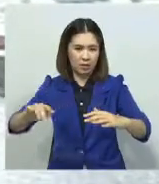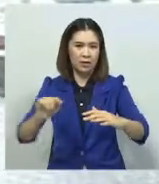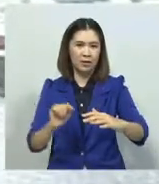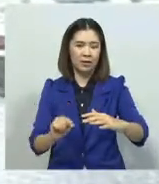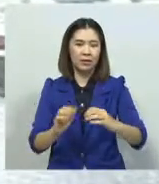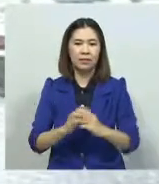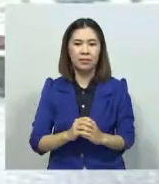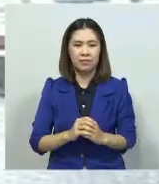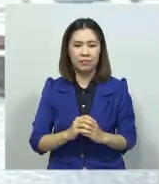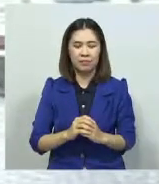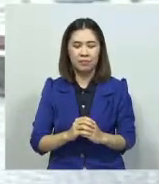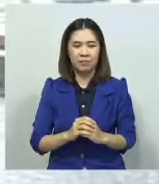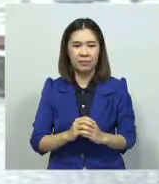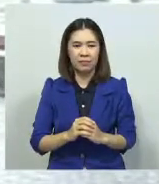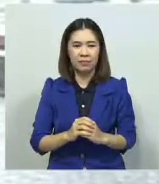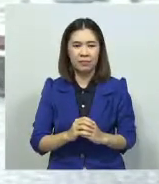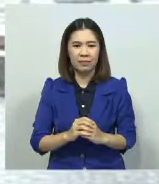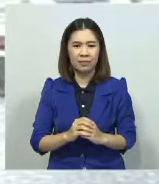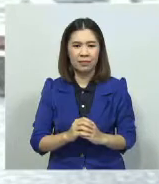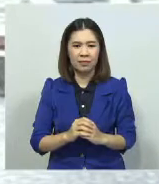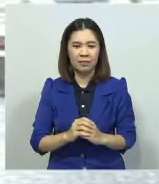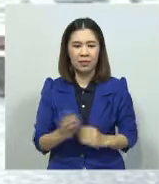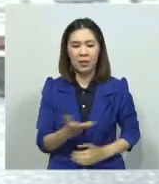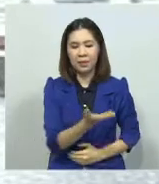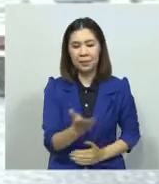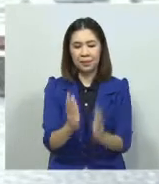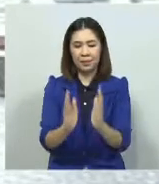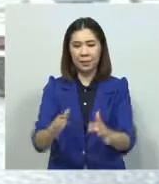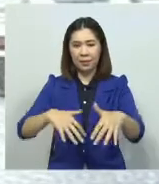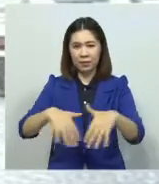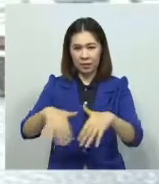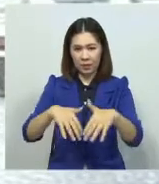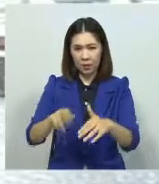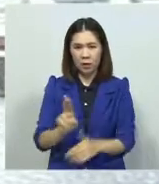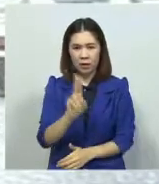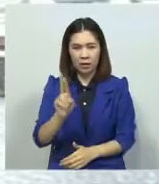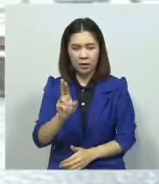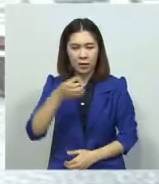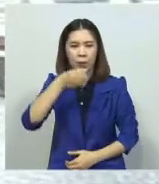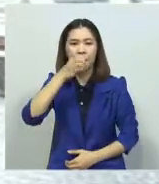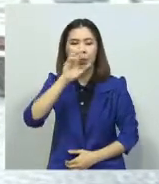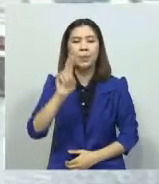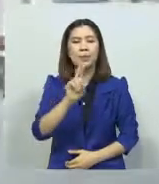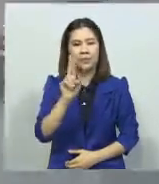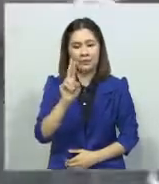ดใต้ทะเลสู่เกาะสมุยนั่นเองค่ะเพื่อที่จะให้พี่น้องประชาชนได้ใช้ประโยชน์ในการอุปโภคบริโภคค่ะ